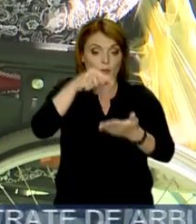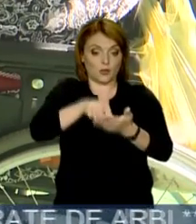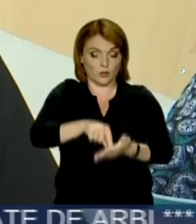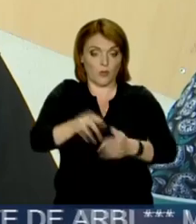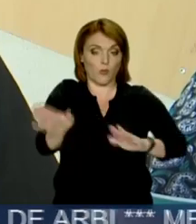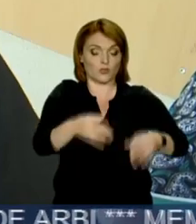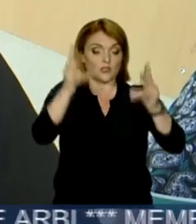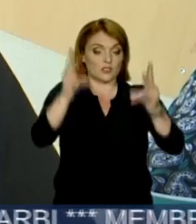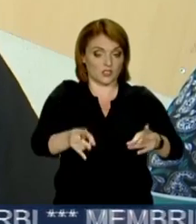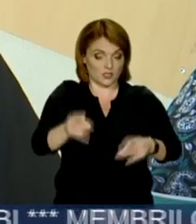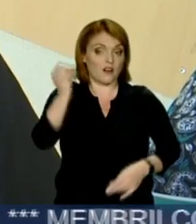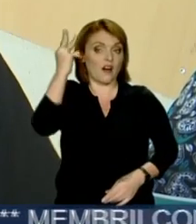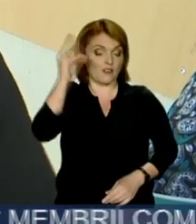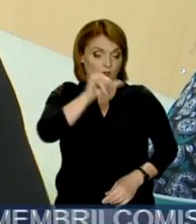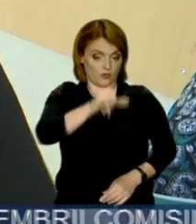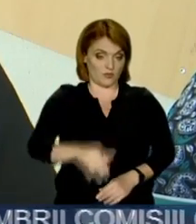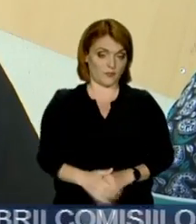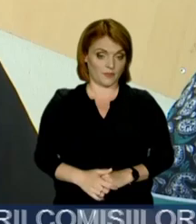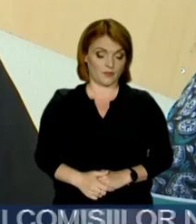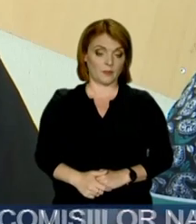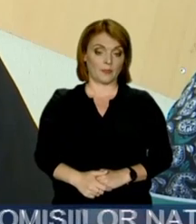cerebral. Eram un cior și o mână